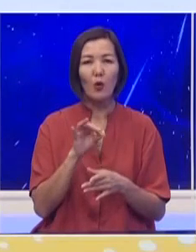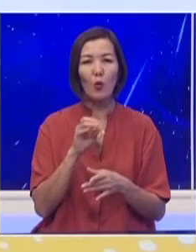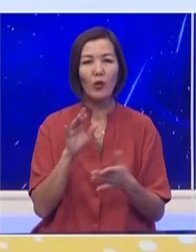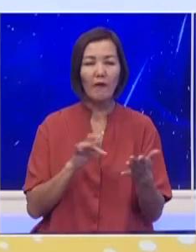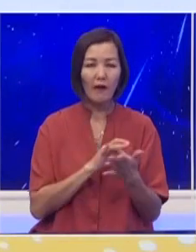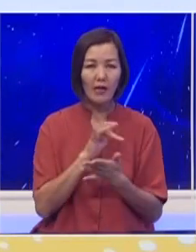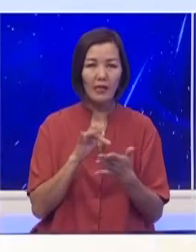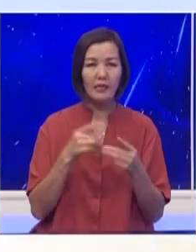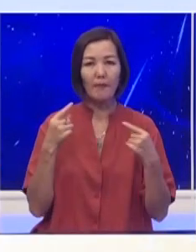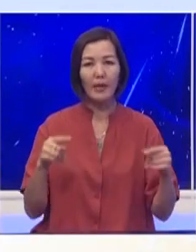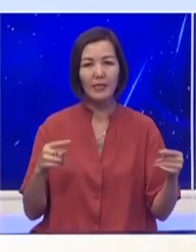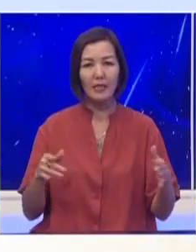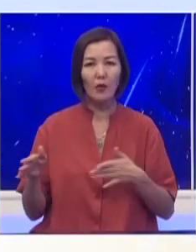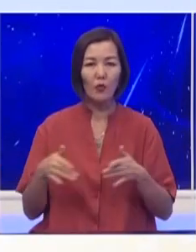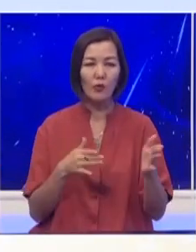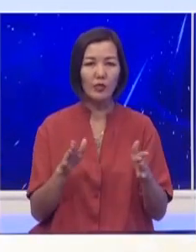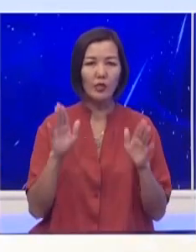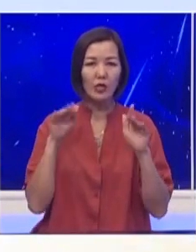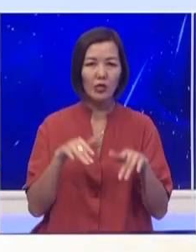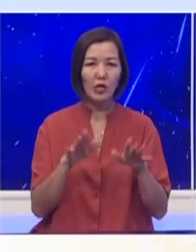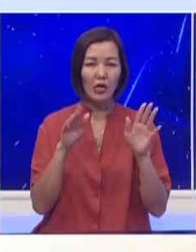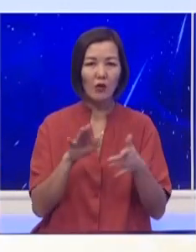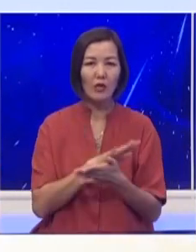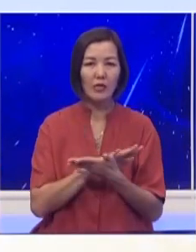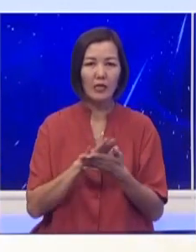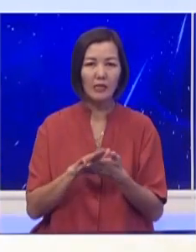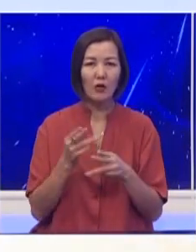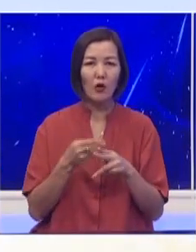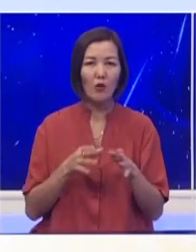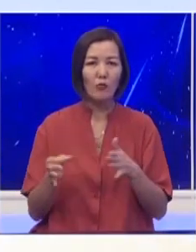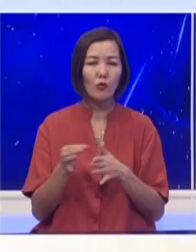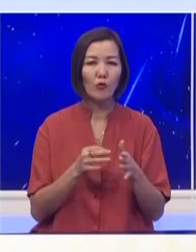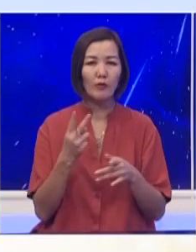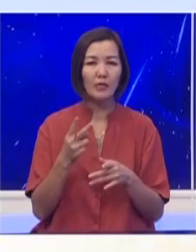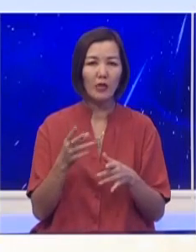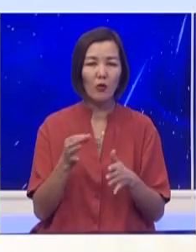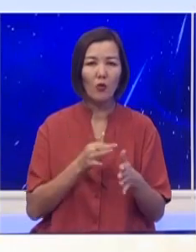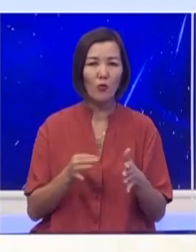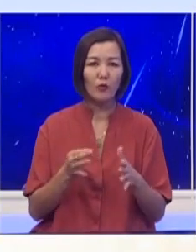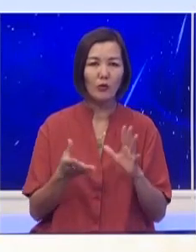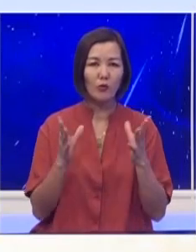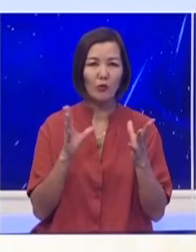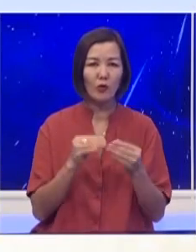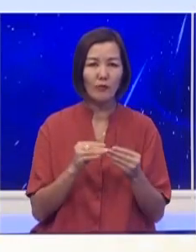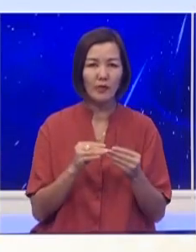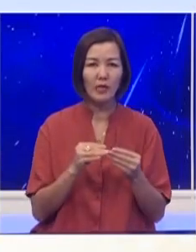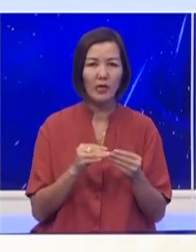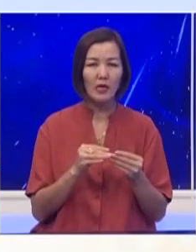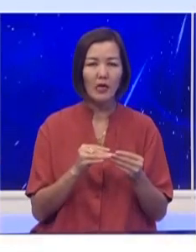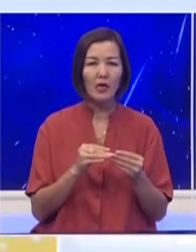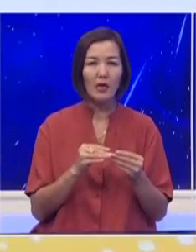көлі және басқа да аудандардағы белгіленген өзендер жағалауын тазалау арқылы бұл облыс, екі облыс